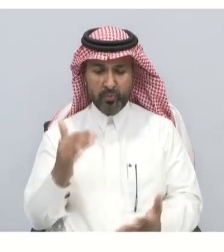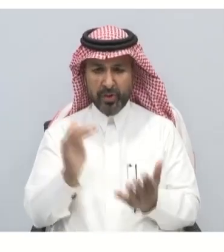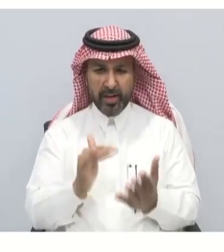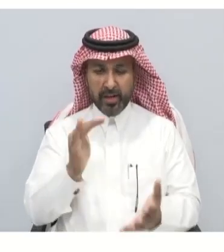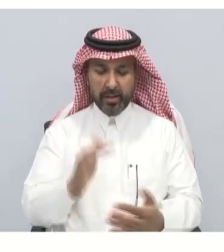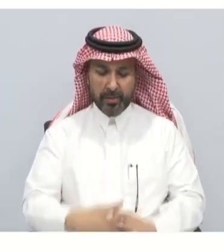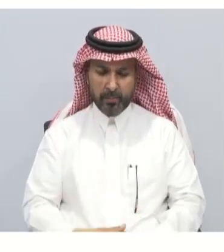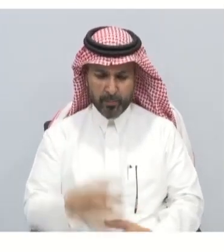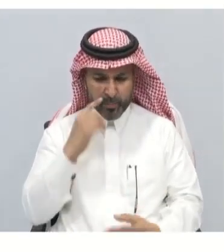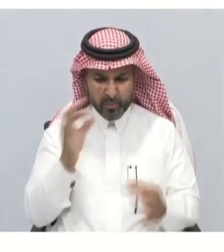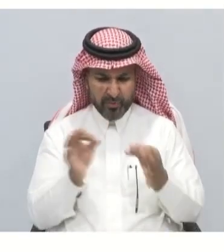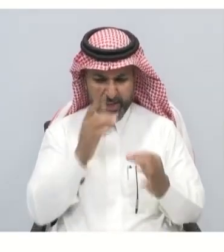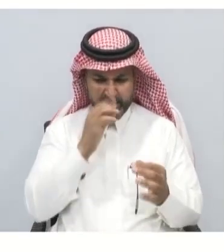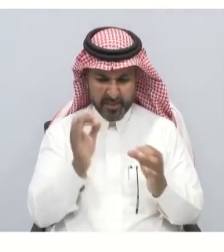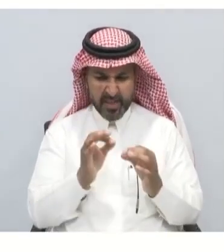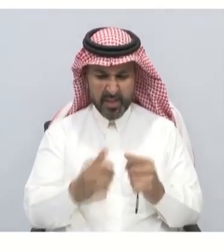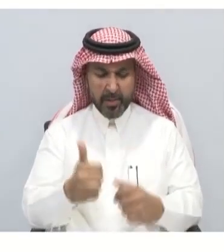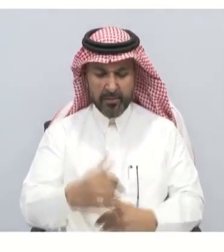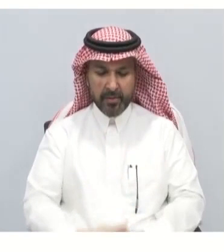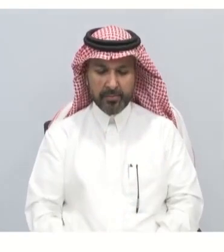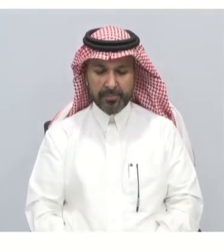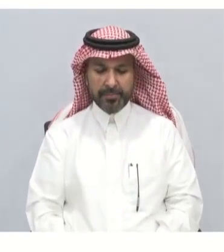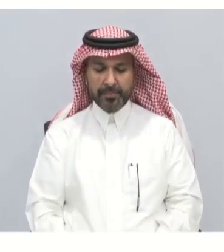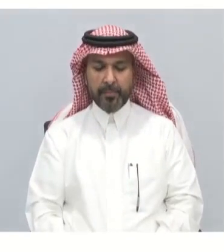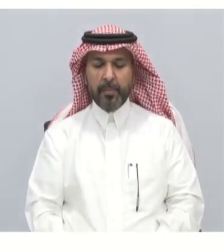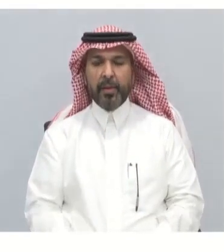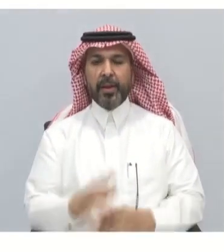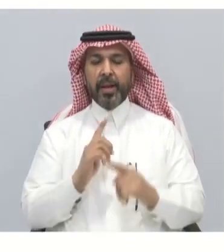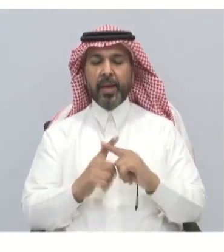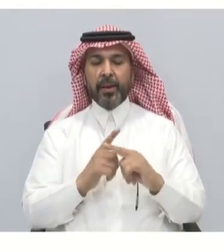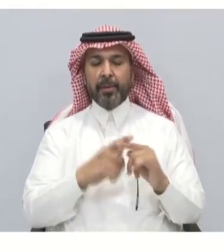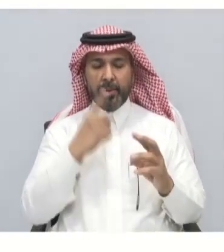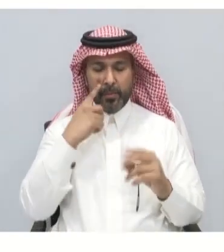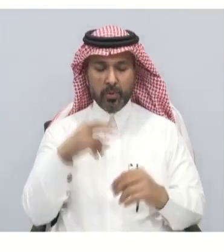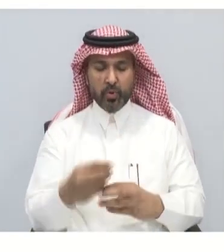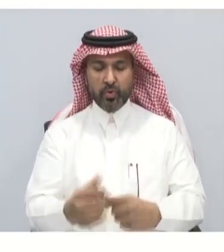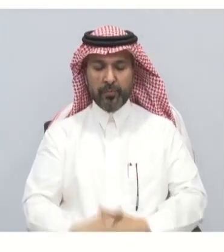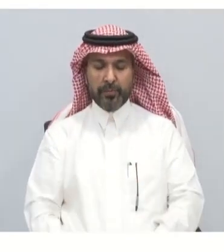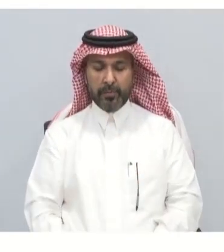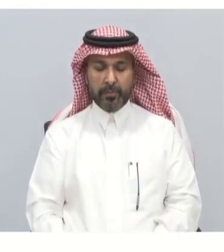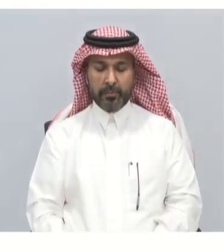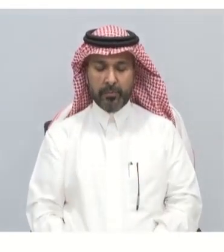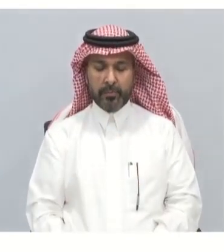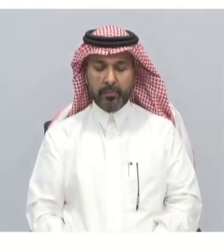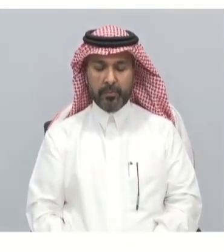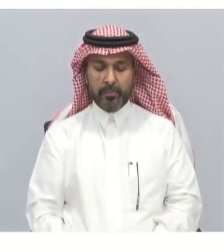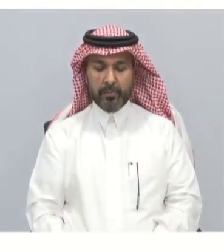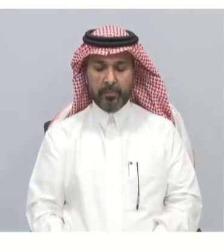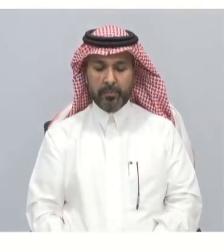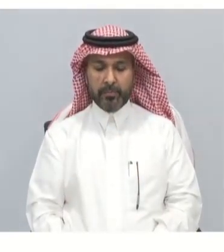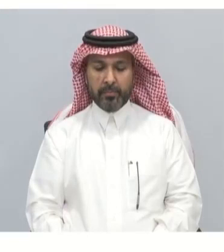41 طيب ضربناهم كل نوع ضربناه في سعره طلعلنا المجموع